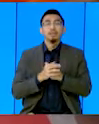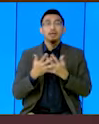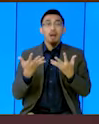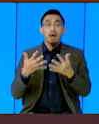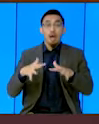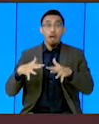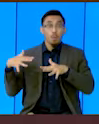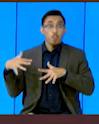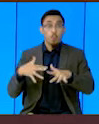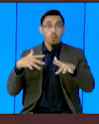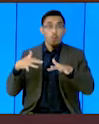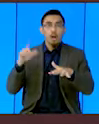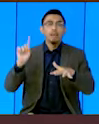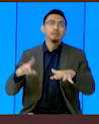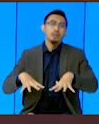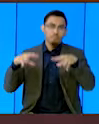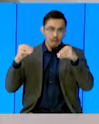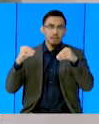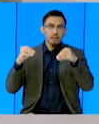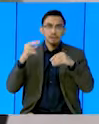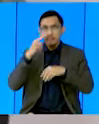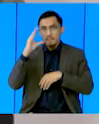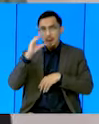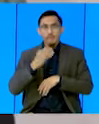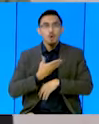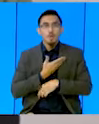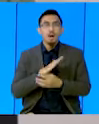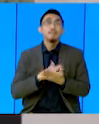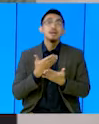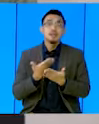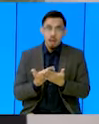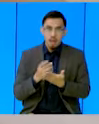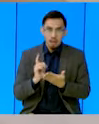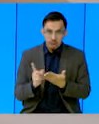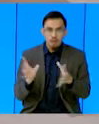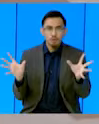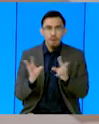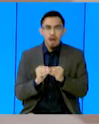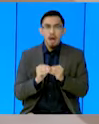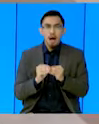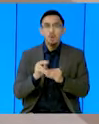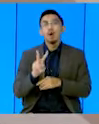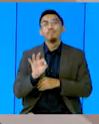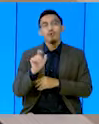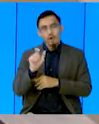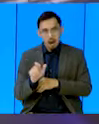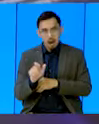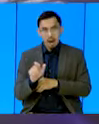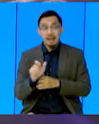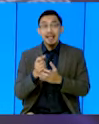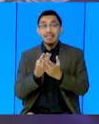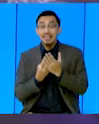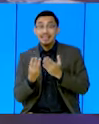besar. Hingga Senin malam, korban tewas banjir lahar dingin Galodo Marapi di Agam berjumlah 20 orang dan 3 orang masih